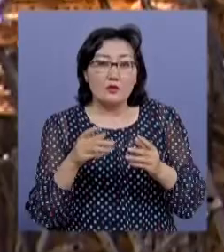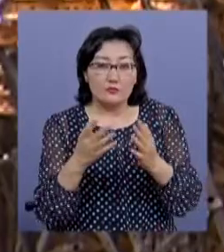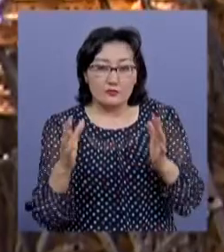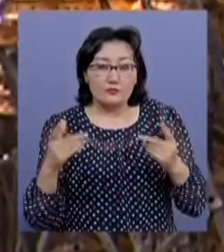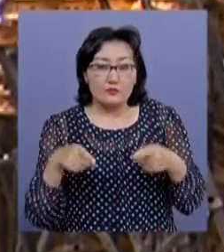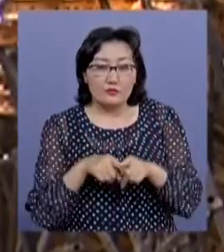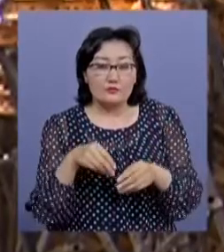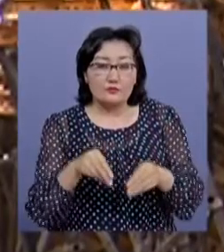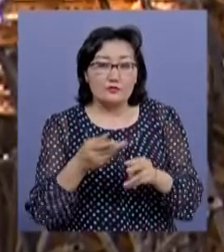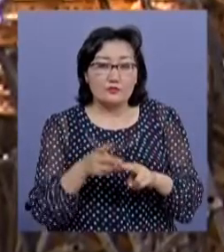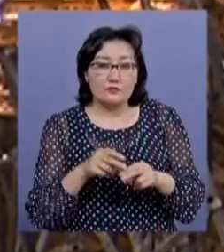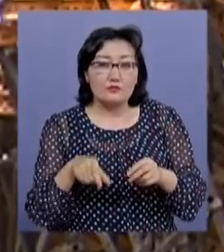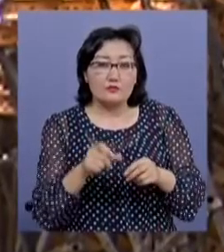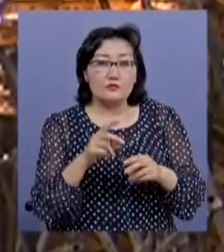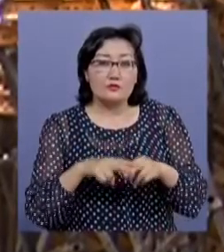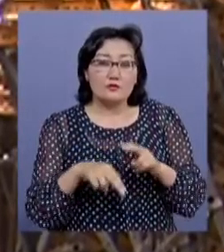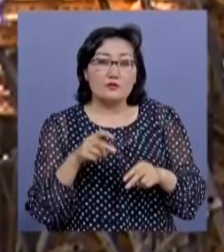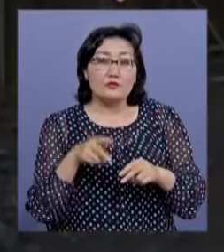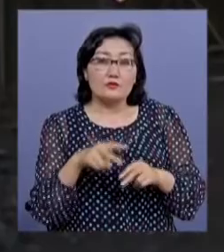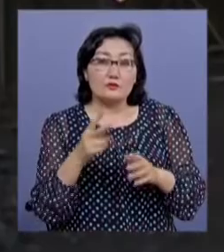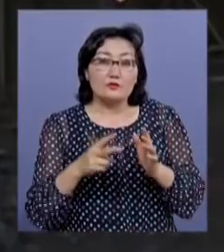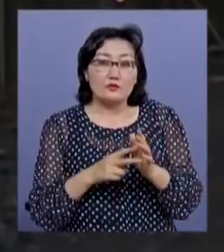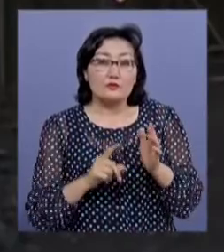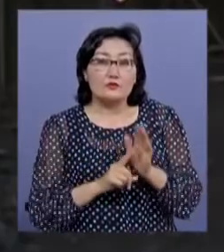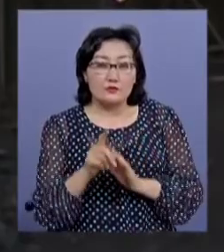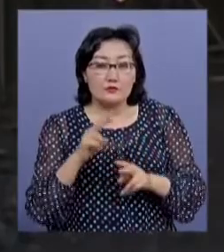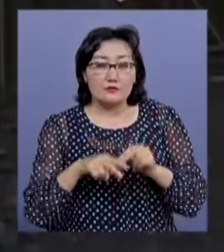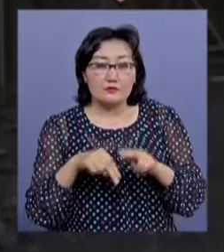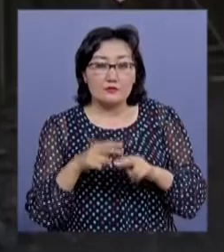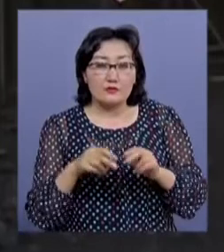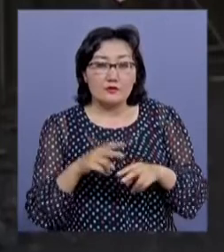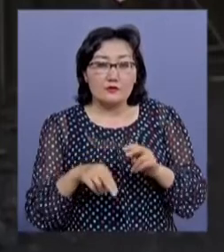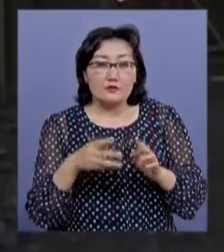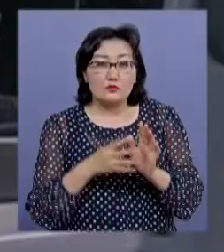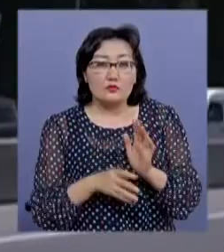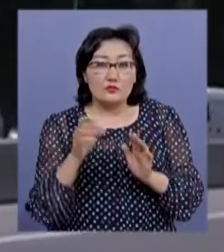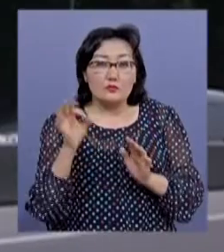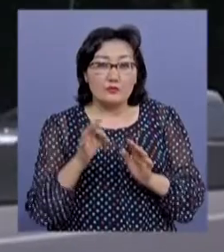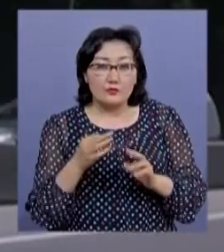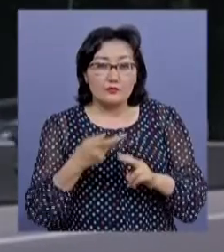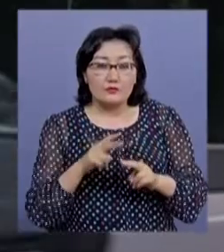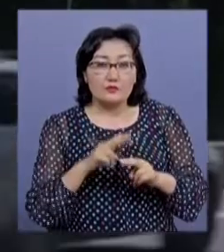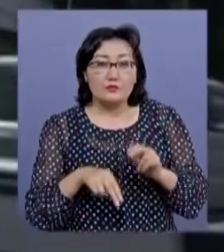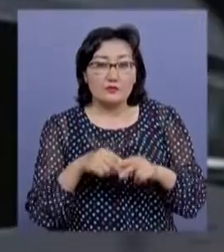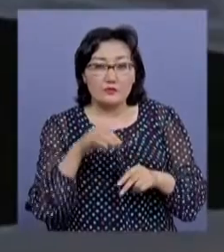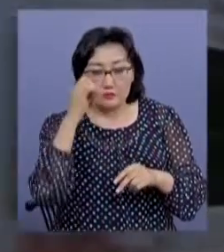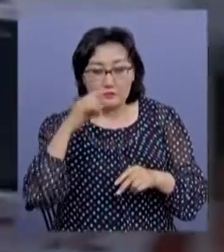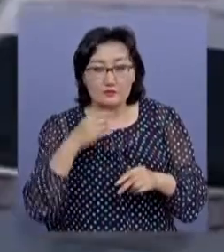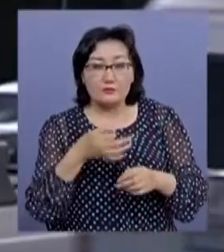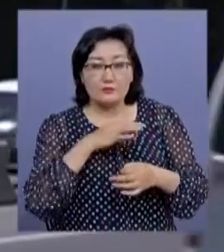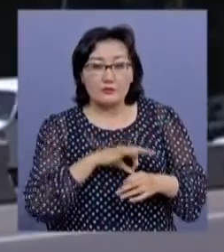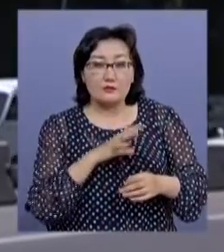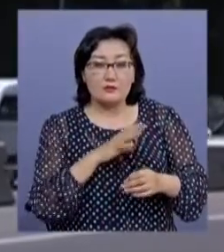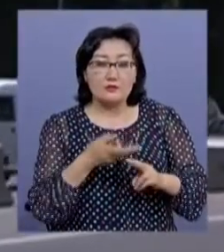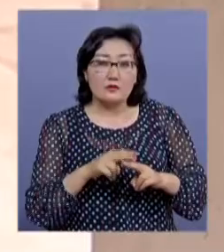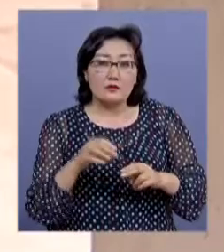отырғызылады. Жолайрықтың құрылысы 2017 жылы басталған. Оны тұрғызу үшін 90% отандық құрылыс материалдары пайдаланылыпты.